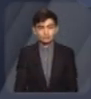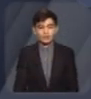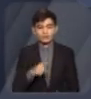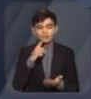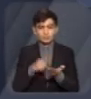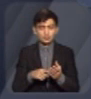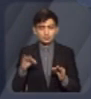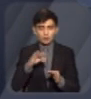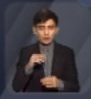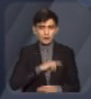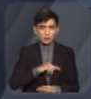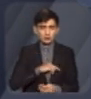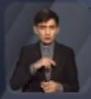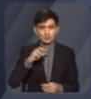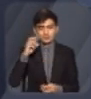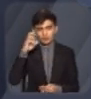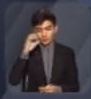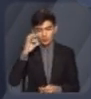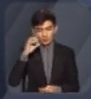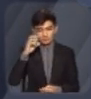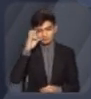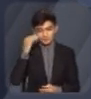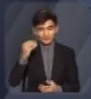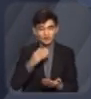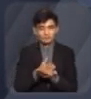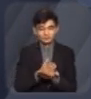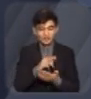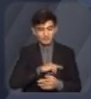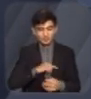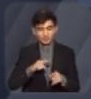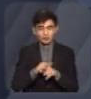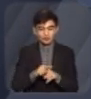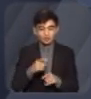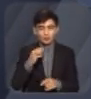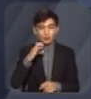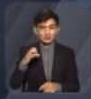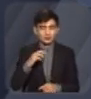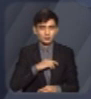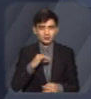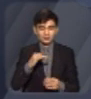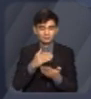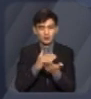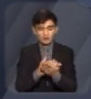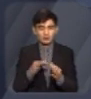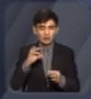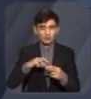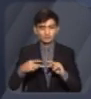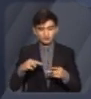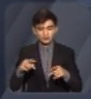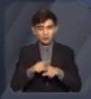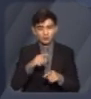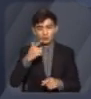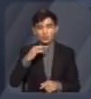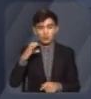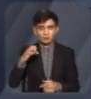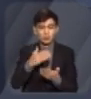Вопрос эффективности работы чиновников для Казахстана очень актуален. Порой из-за частых кадровых перестановок на разных уровнях важные государственные